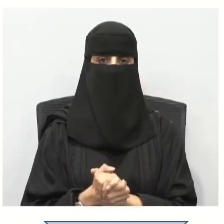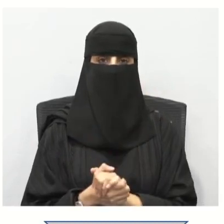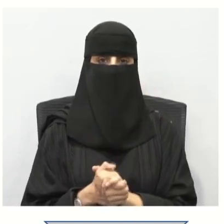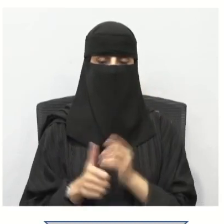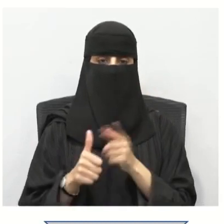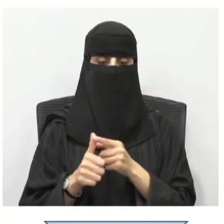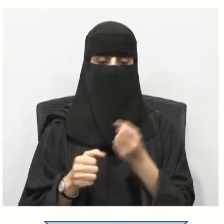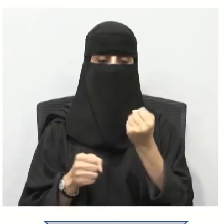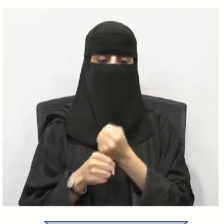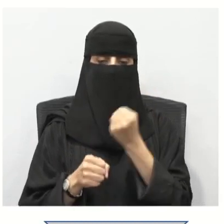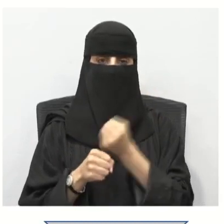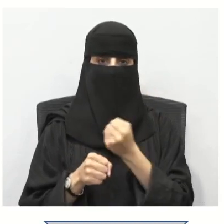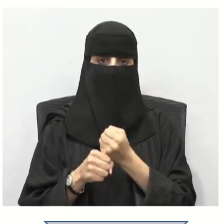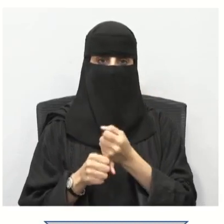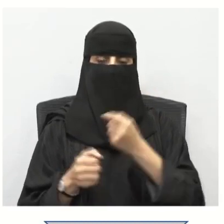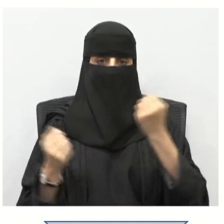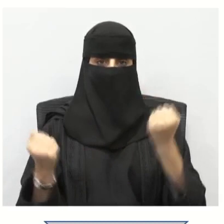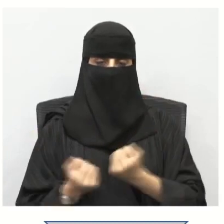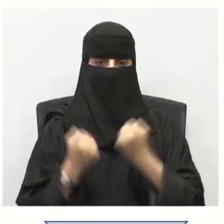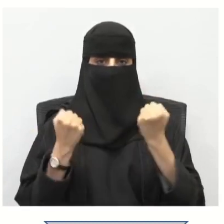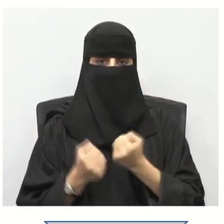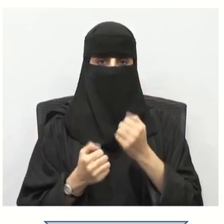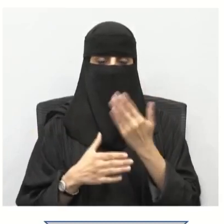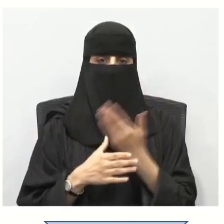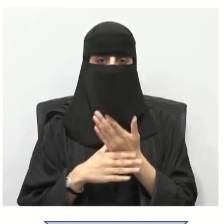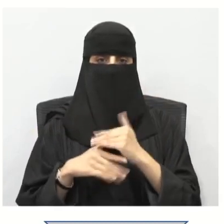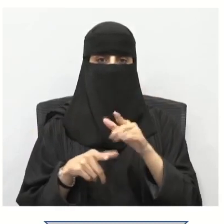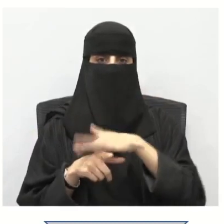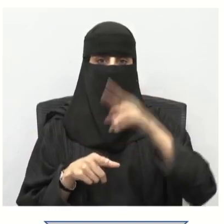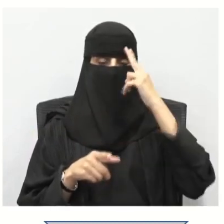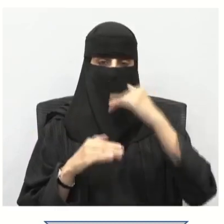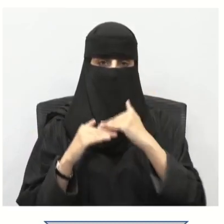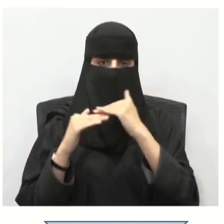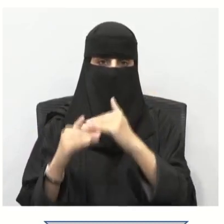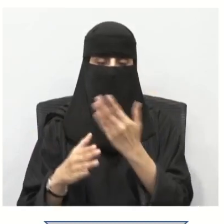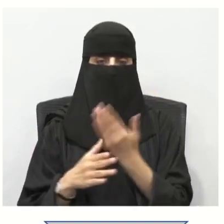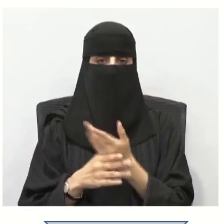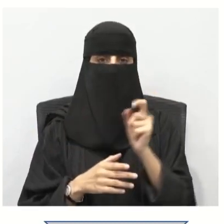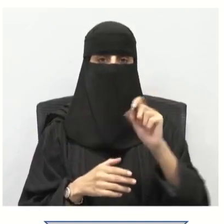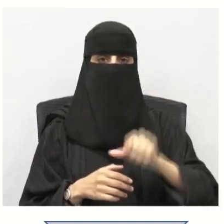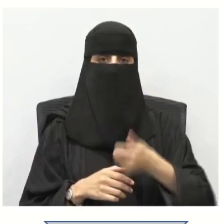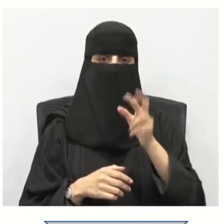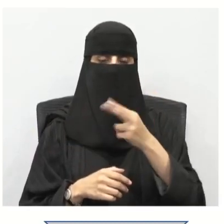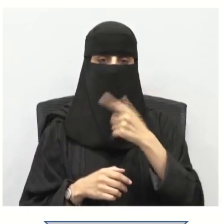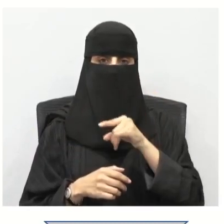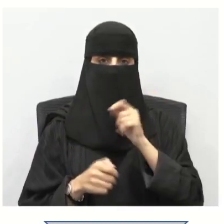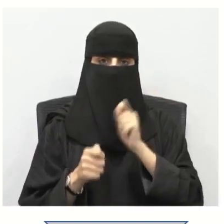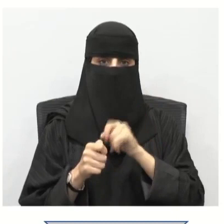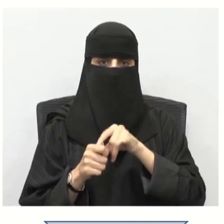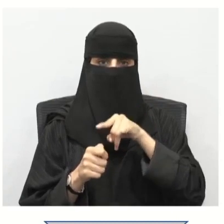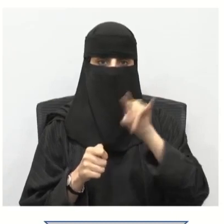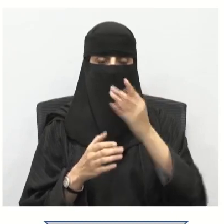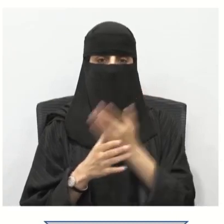العمل بجد من اجل خدمه الوطن لان فواز اراد ان يصنع الطائره